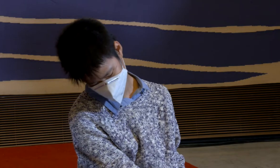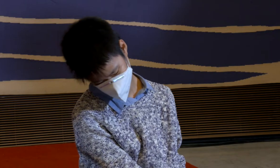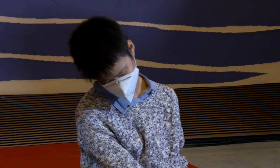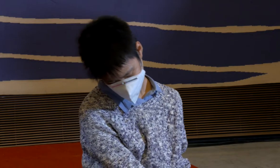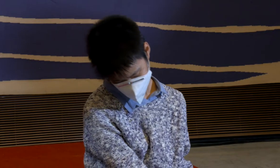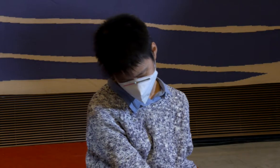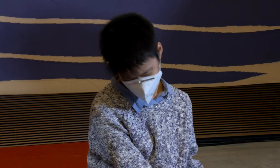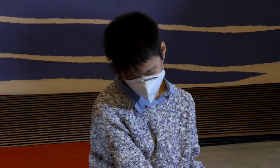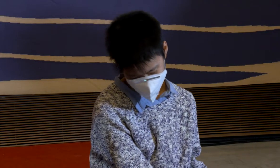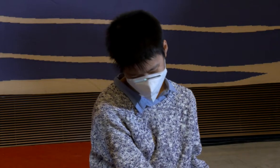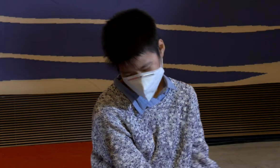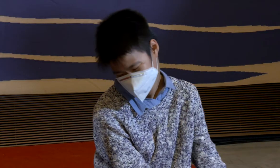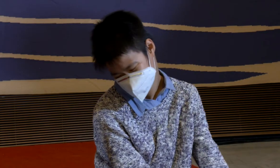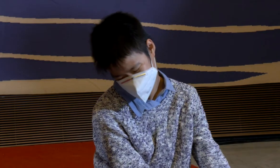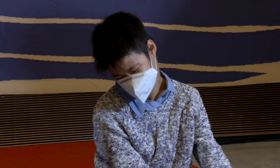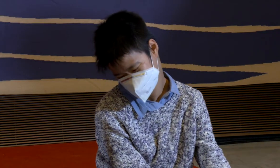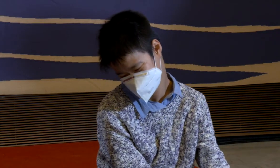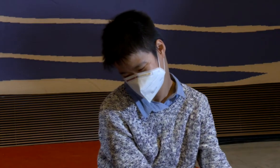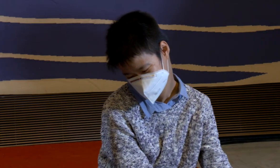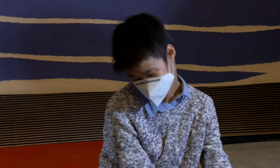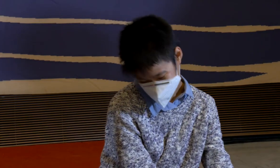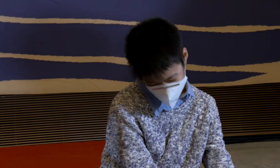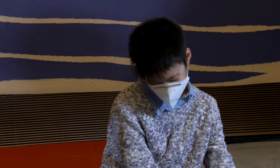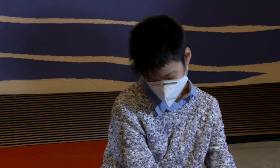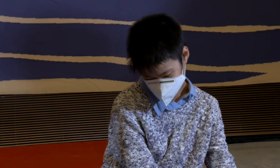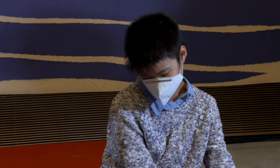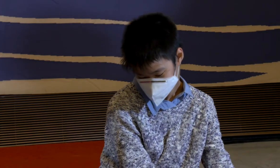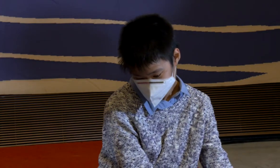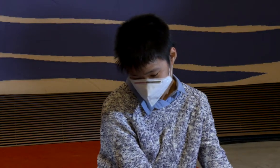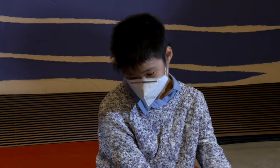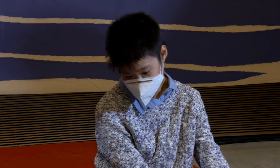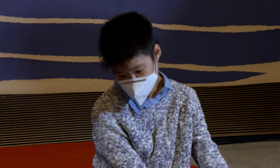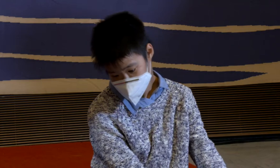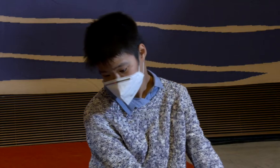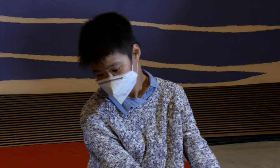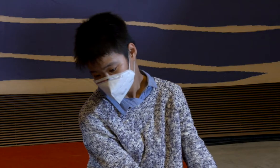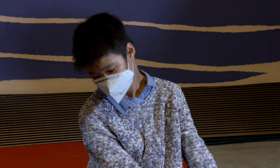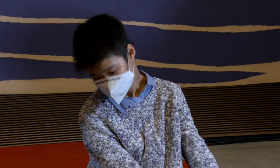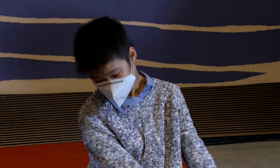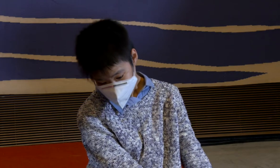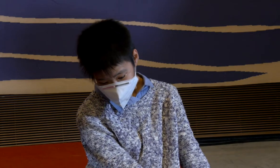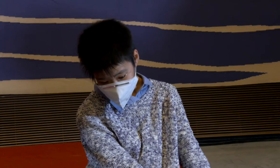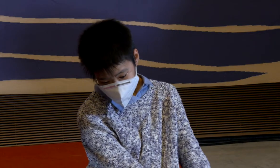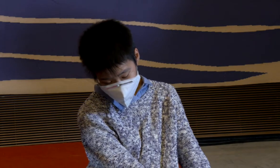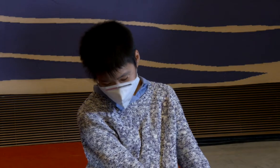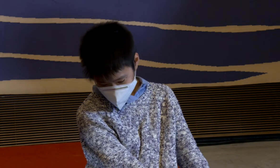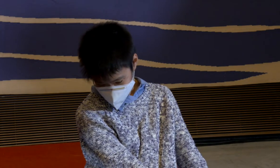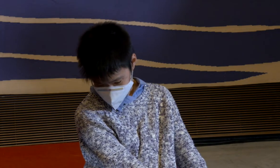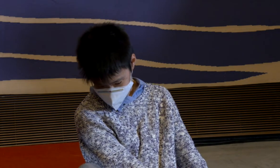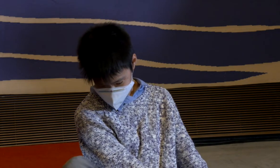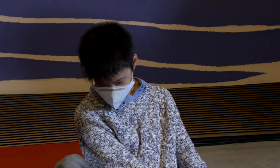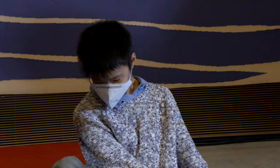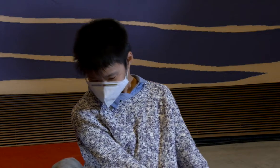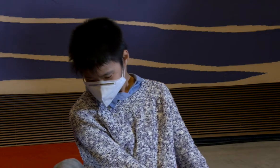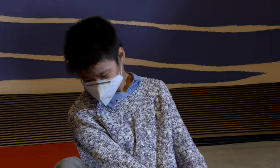ou qui dessine avec ses pieds. Parce qu'on tronquait mon corps dans l'imaginaire collectif, je le tronquais moi-même d'une partie